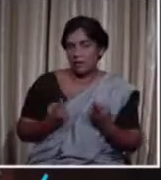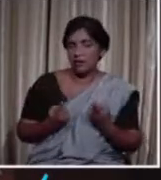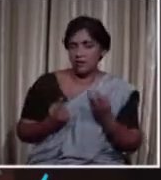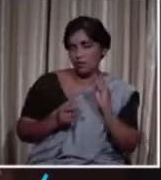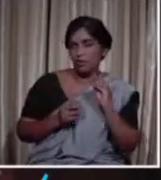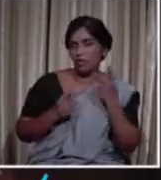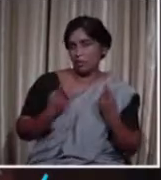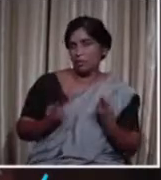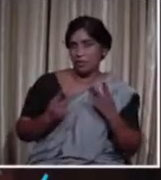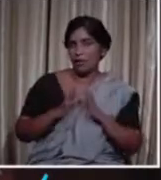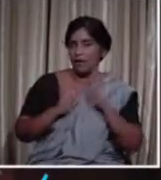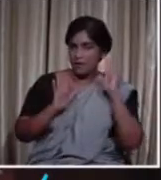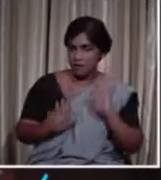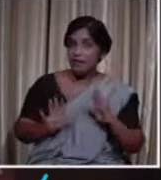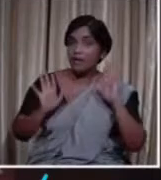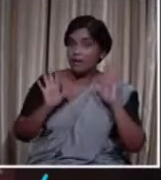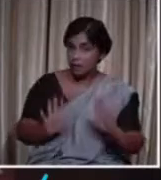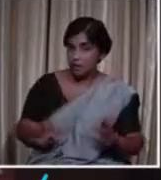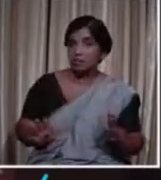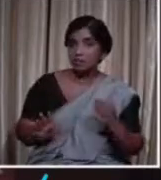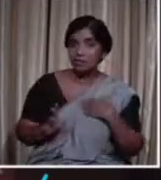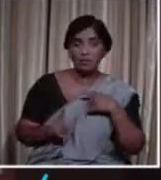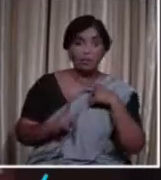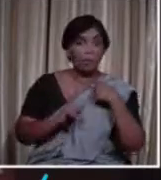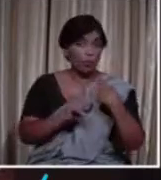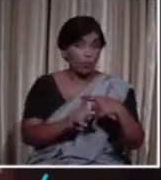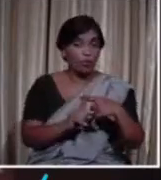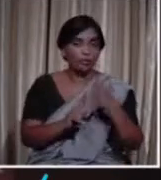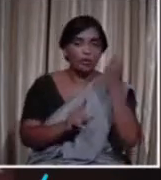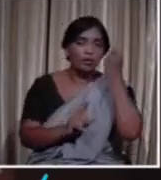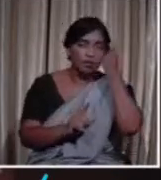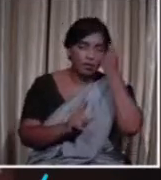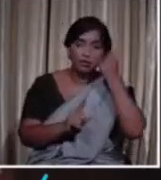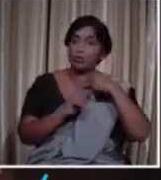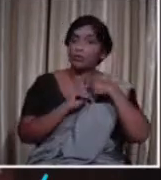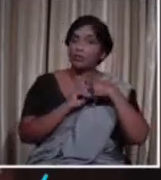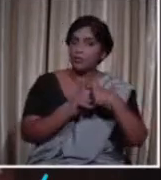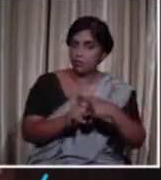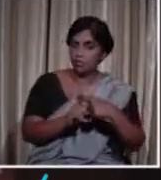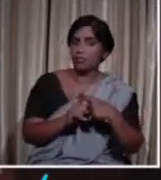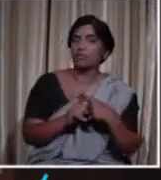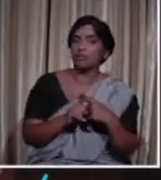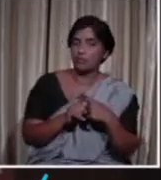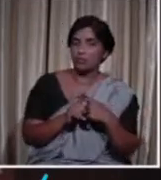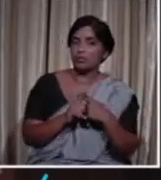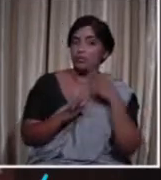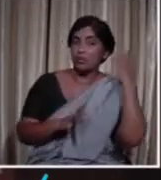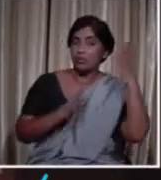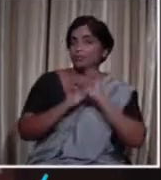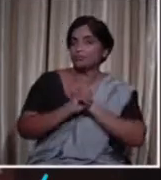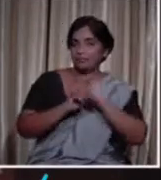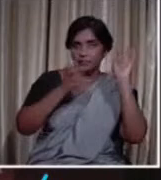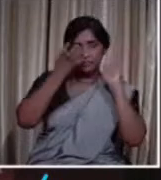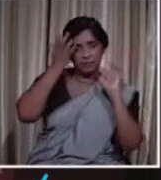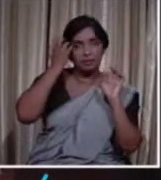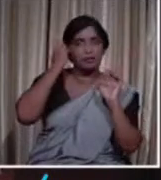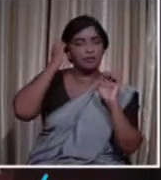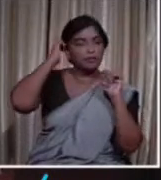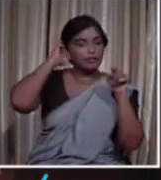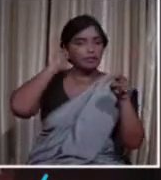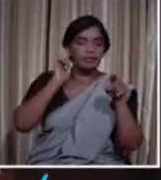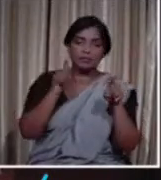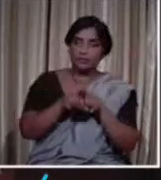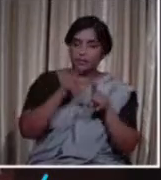අඩුපාඩුකම් තිබෙනවා. නමුත් අපි පොසිටිව් මෙසේජ් එකක්, ධනාත්මක මෙසේජ් එකක් අපි ජාත්‍යන්තරට දෙන්නට ඕන. ඒ